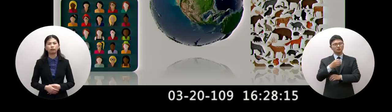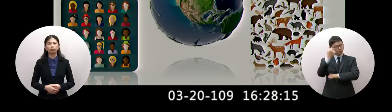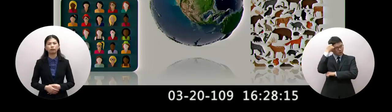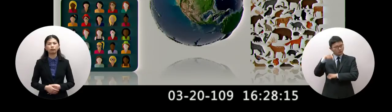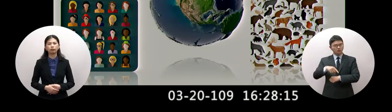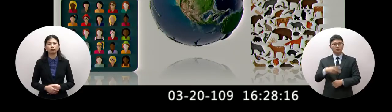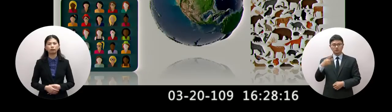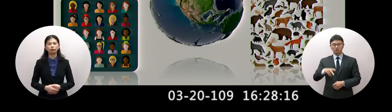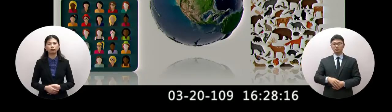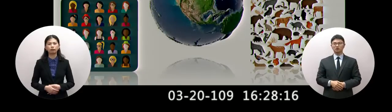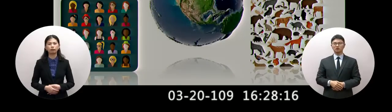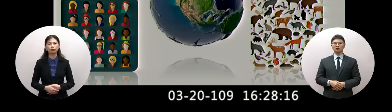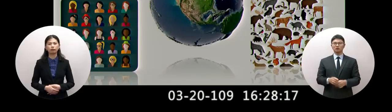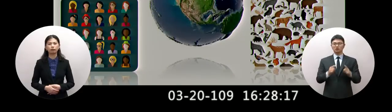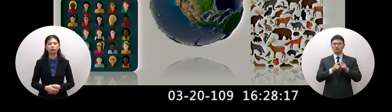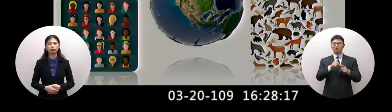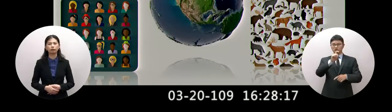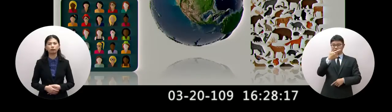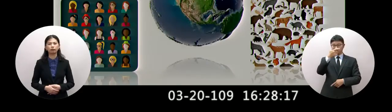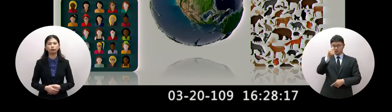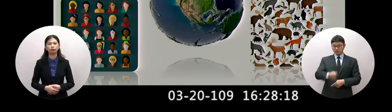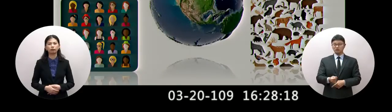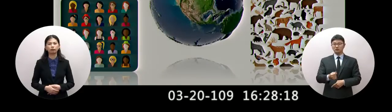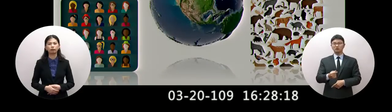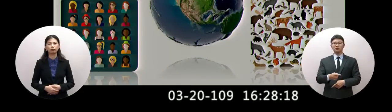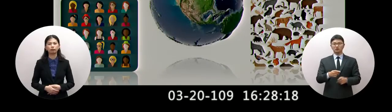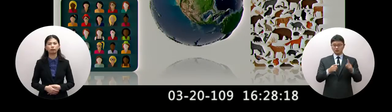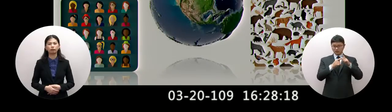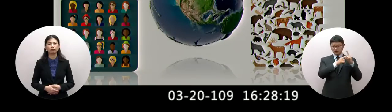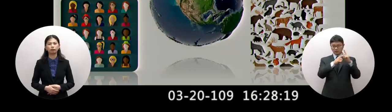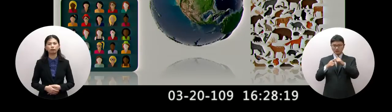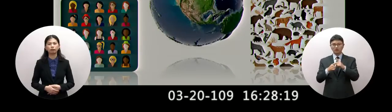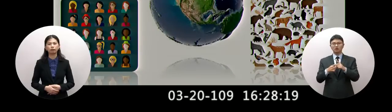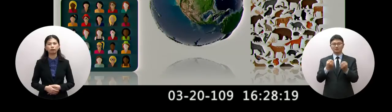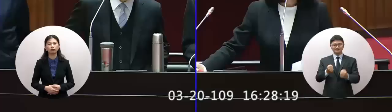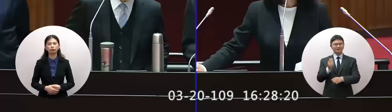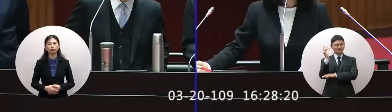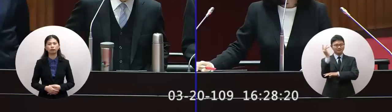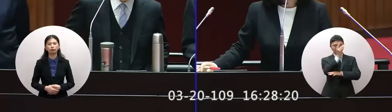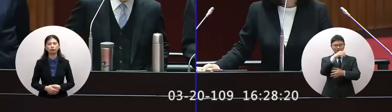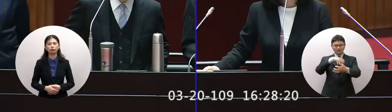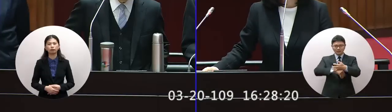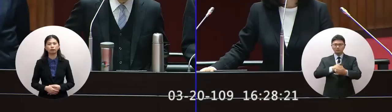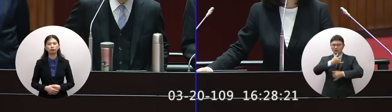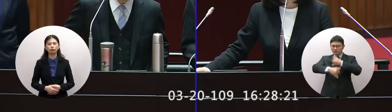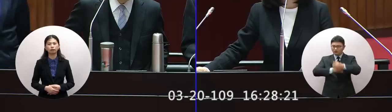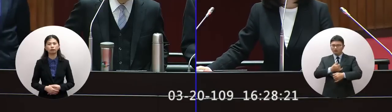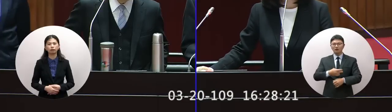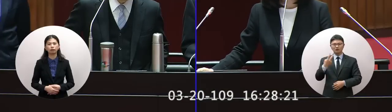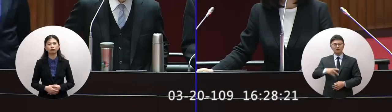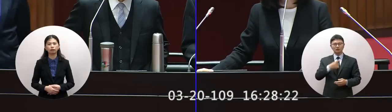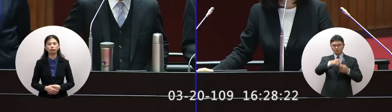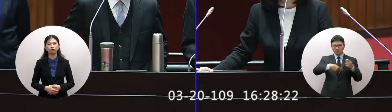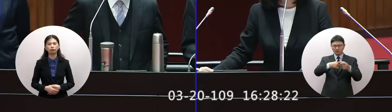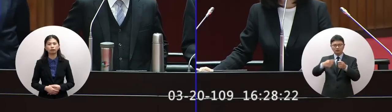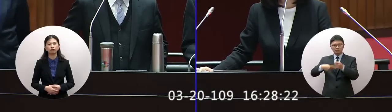2000种原住民的文化在这边孕育成长。 但是每年却